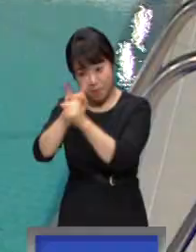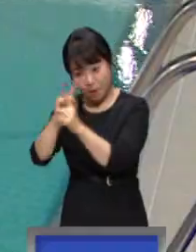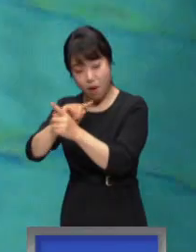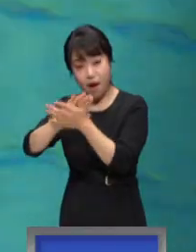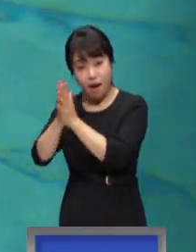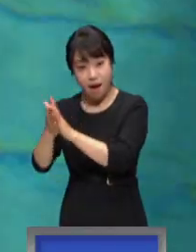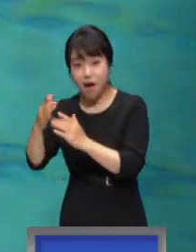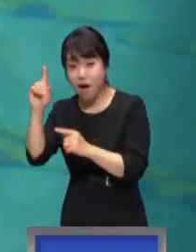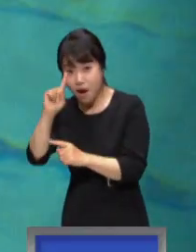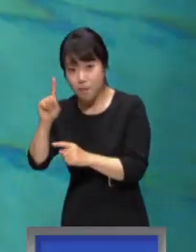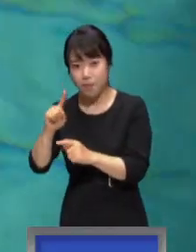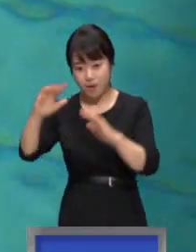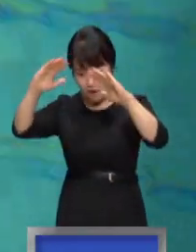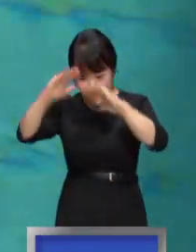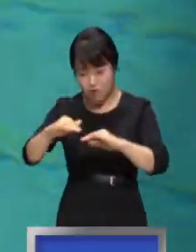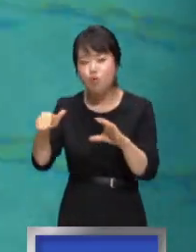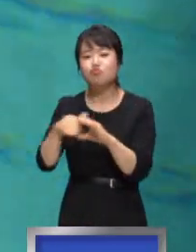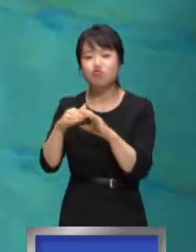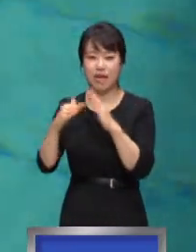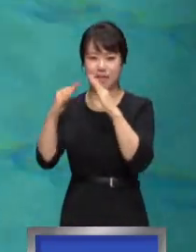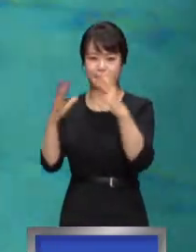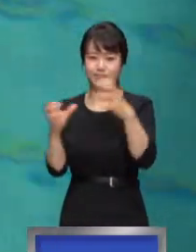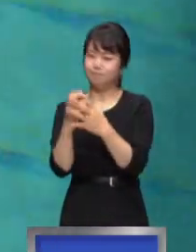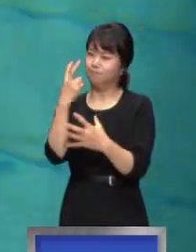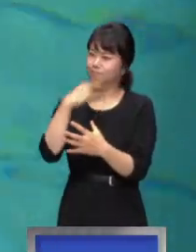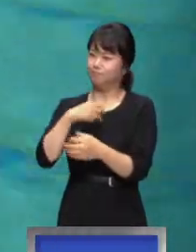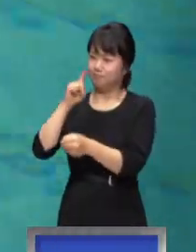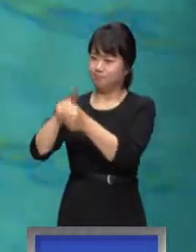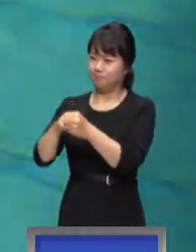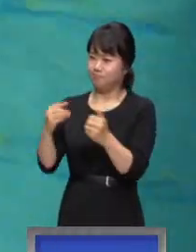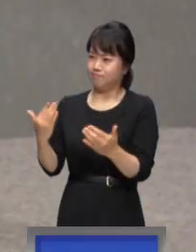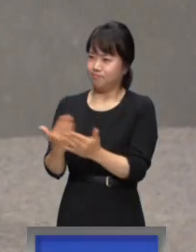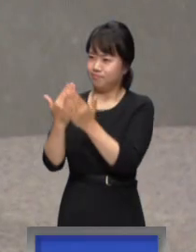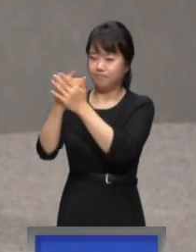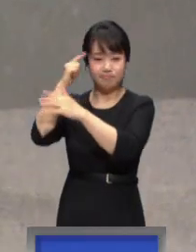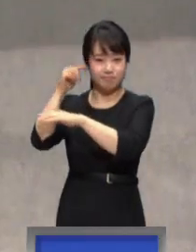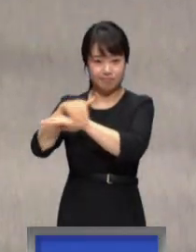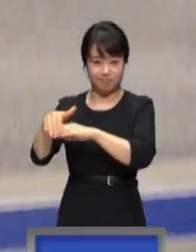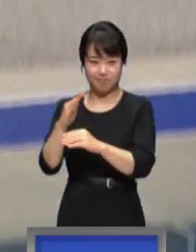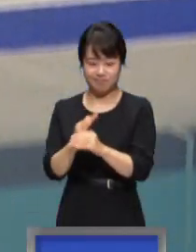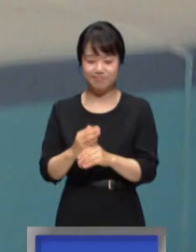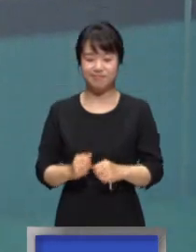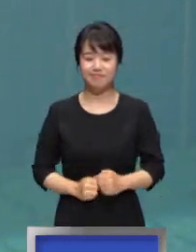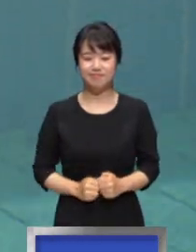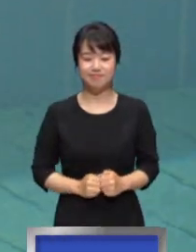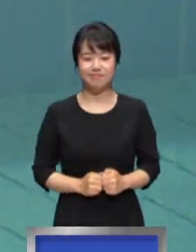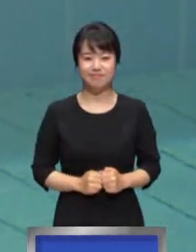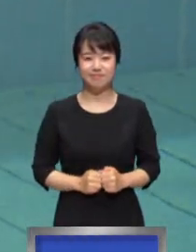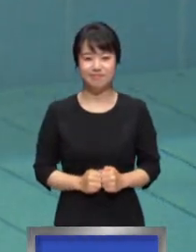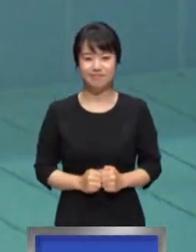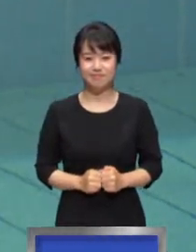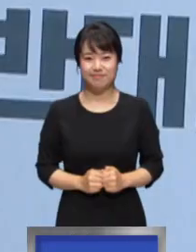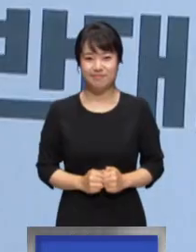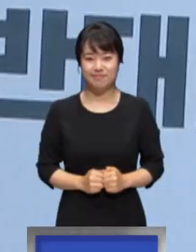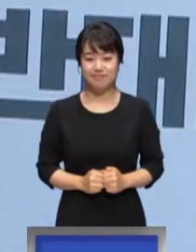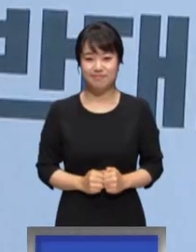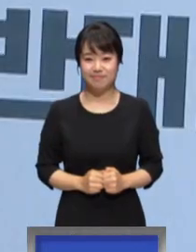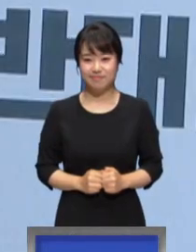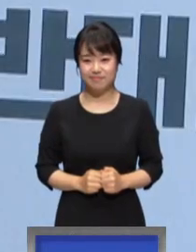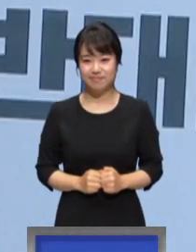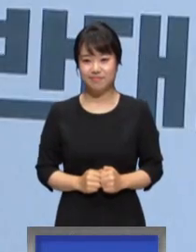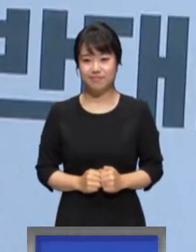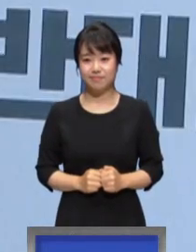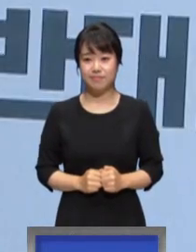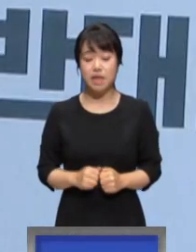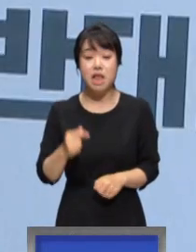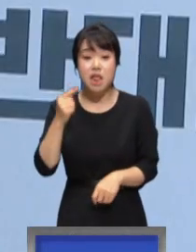청년 안심주택을 복합 문화주거공간으로 만들어간다는 계획입니다. BTV 뉴스 이재원입니다.